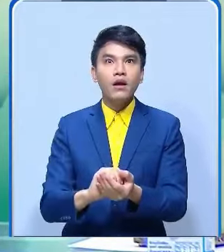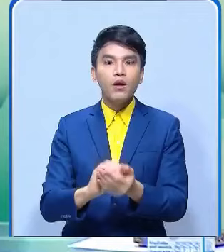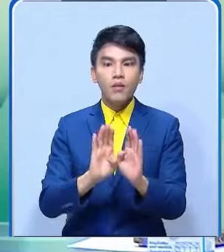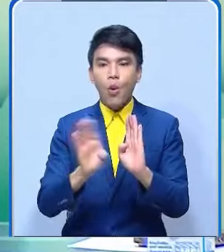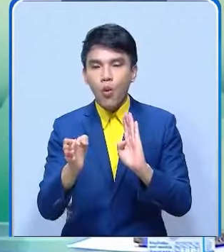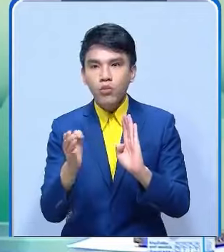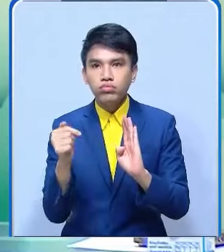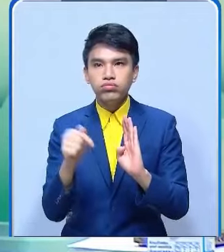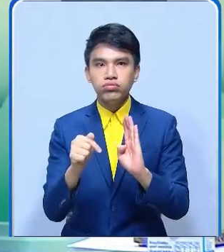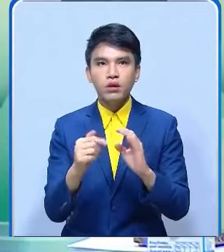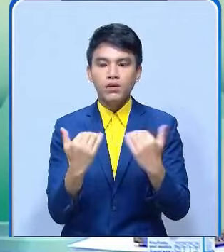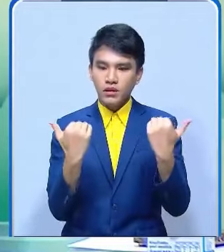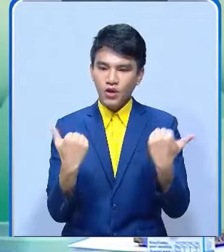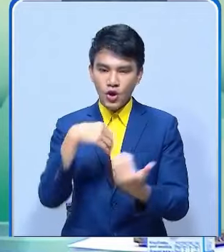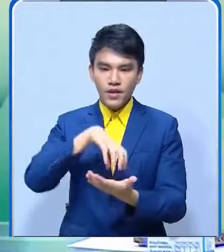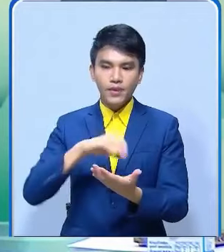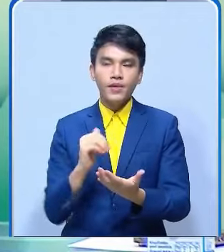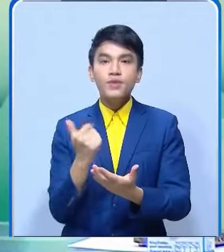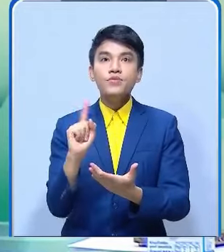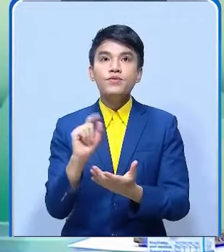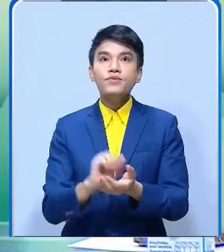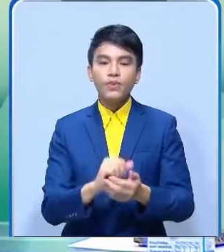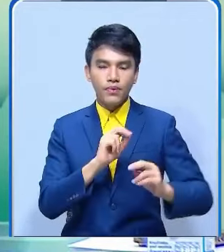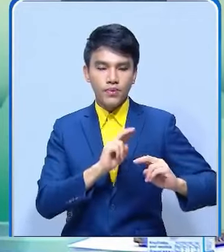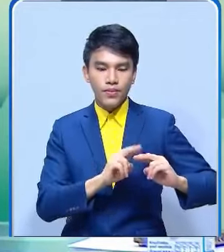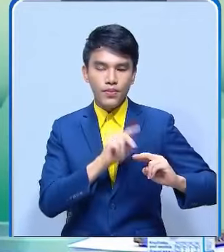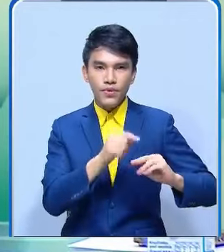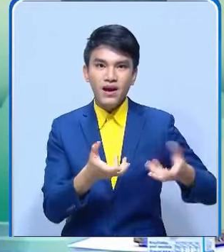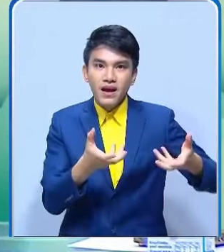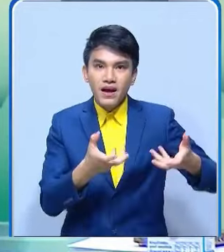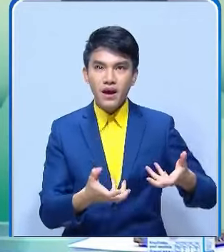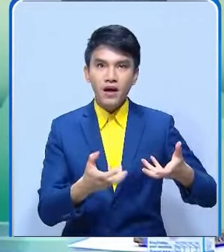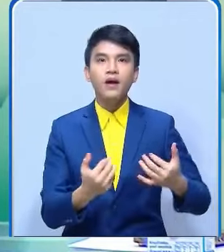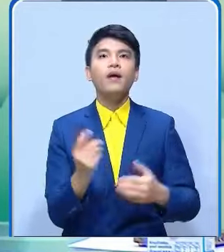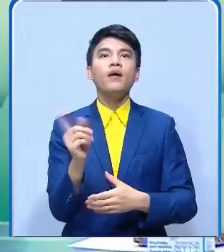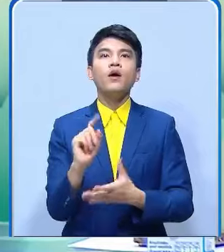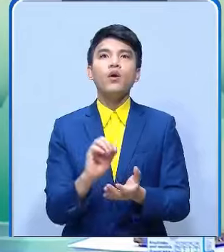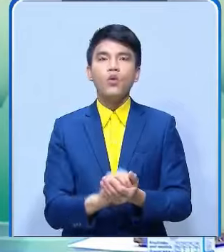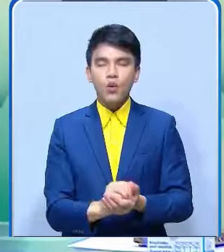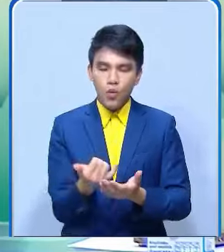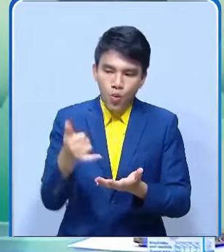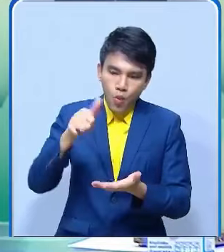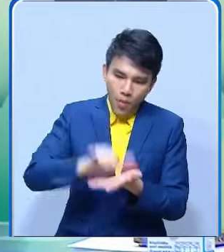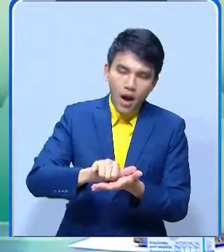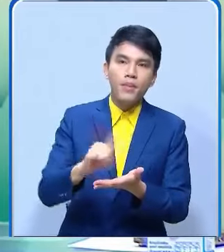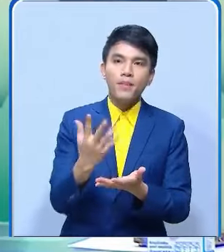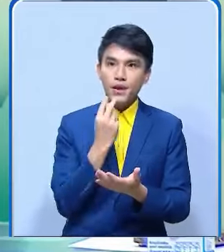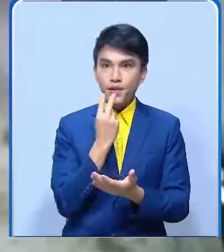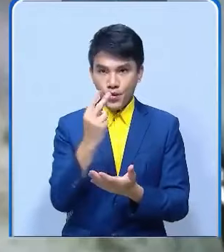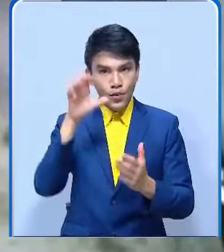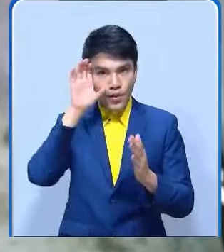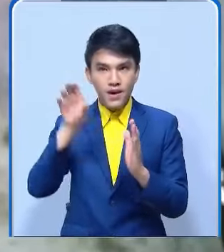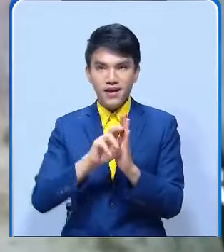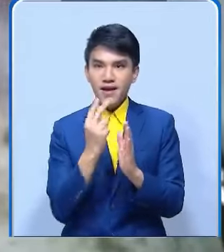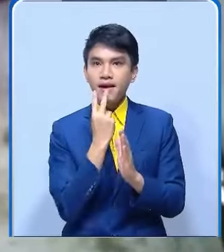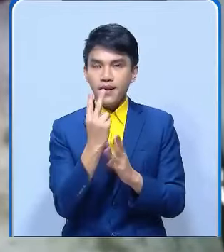าคราวนี้ยังเคราะห์ดีคุณผู้ชมมันมีเก้าอี้มารับน้ําหนักเอาไว้ได้ทําให้หัวไม่ฟาดพื้นไปดูภาพกันนะครับเ